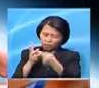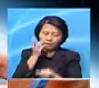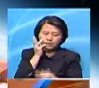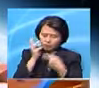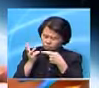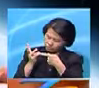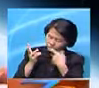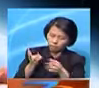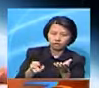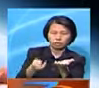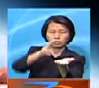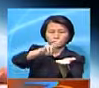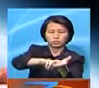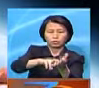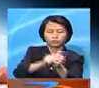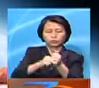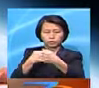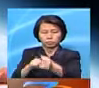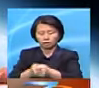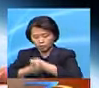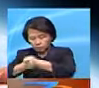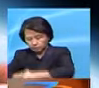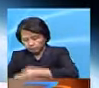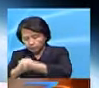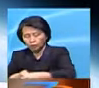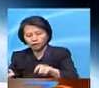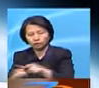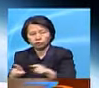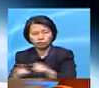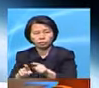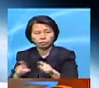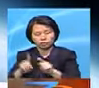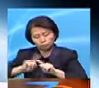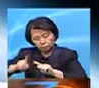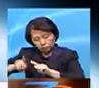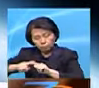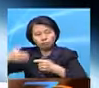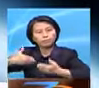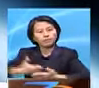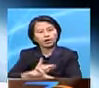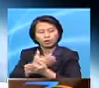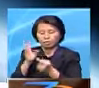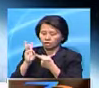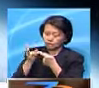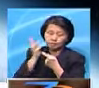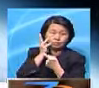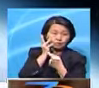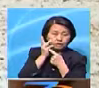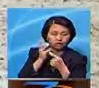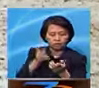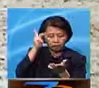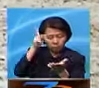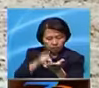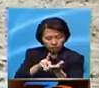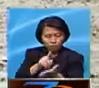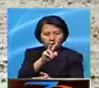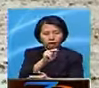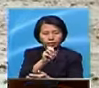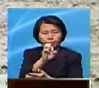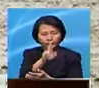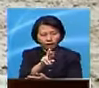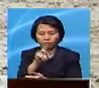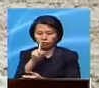tersebut telah didaftarkan dengan jabatan pertanian sebagai varieti baharu benih-benih tersebut dikenali sebagai